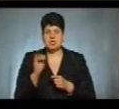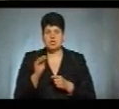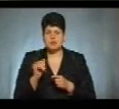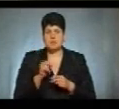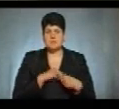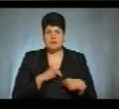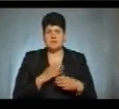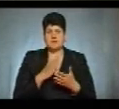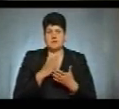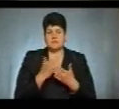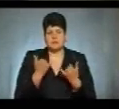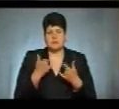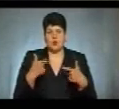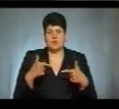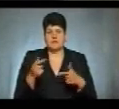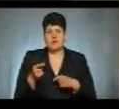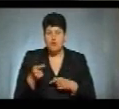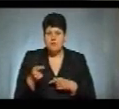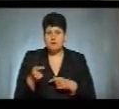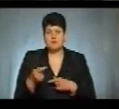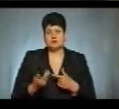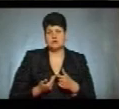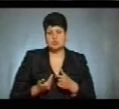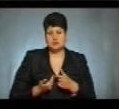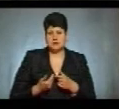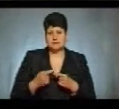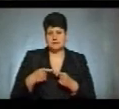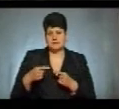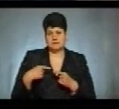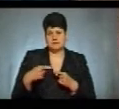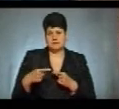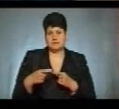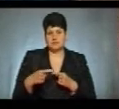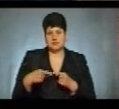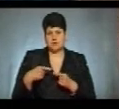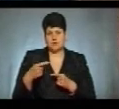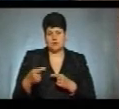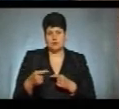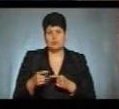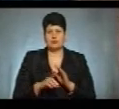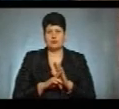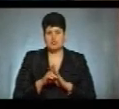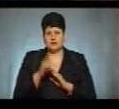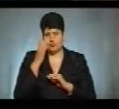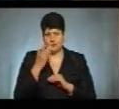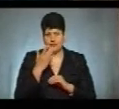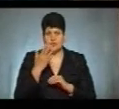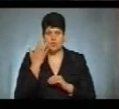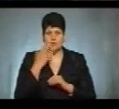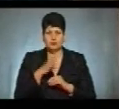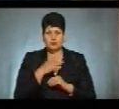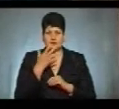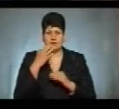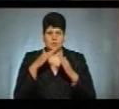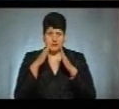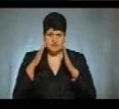місці нинішнього готелю «Тернопіль». Проживала родина через дорогу від біржі праці. Спочатку в літі, поки було тепло на Стрихові, в